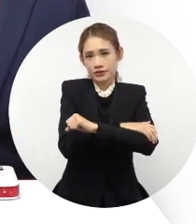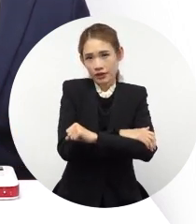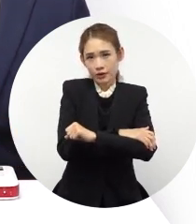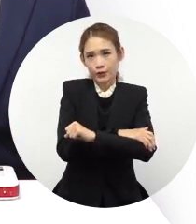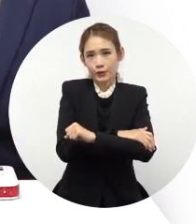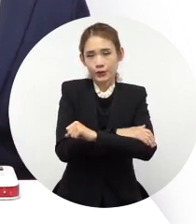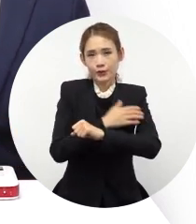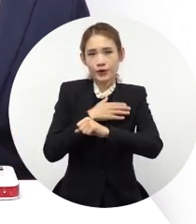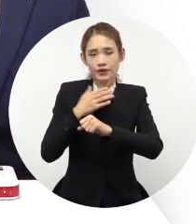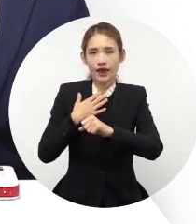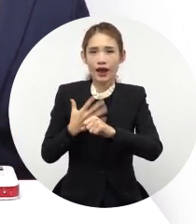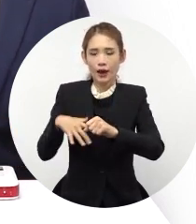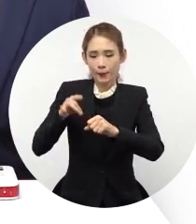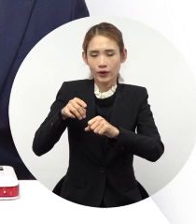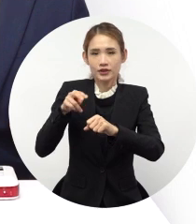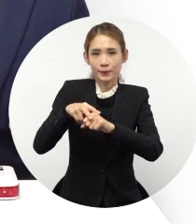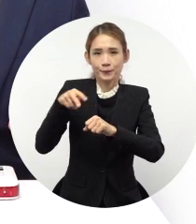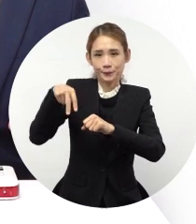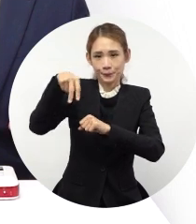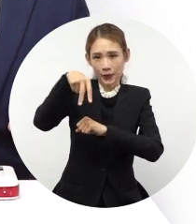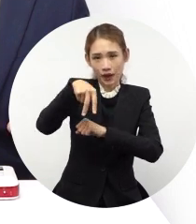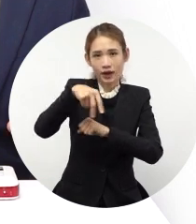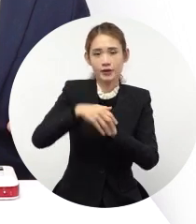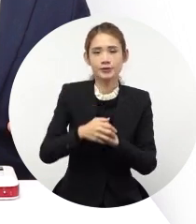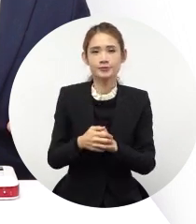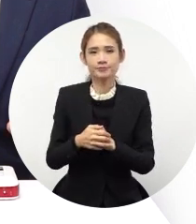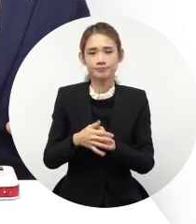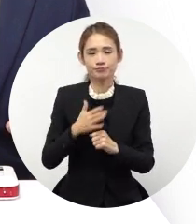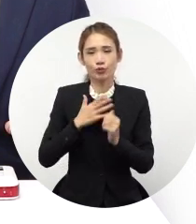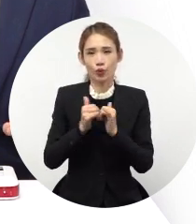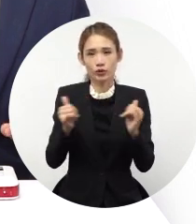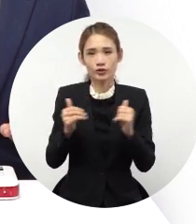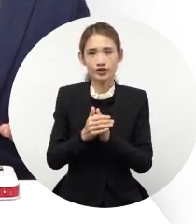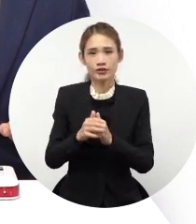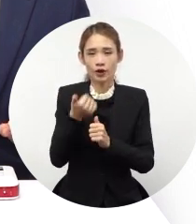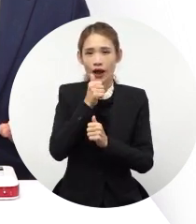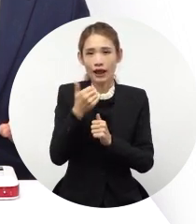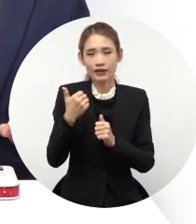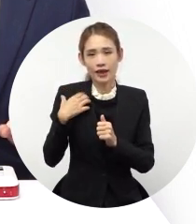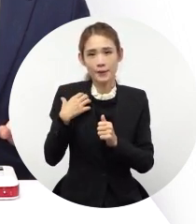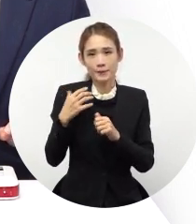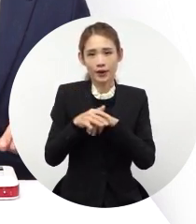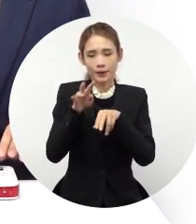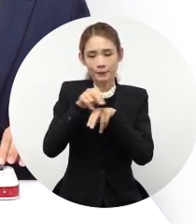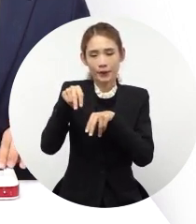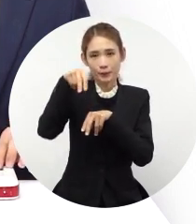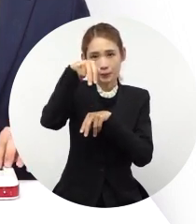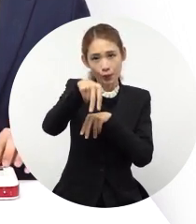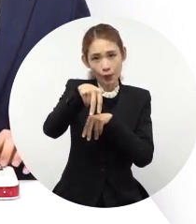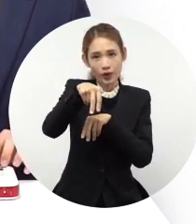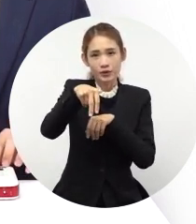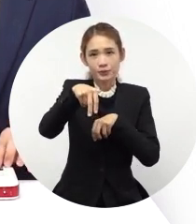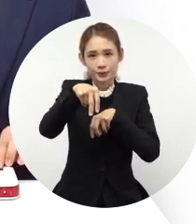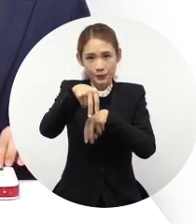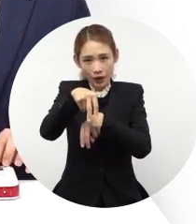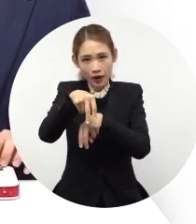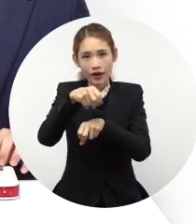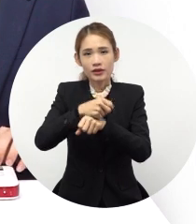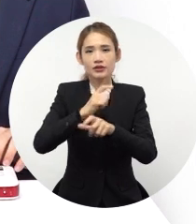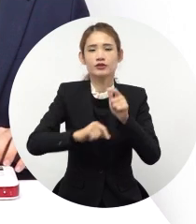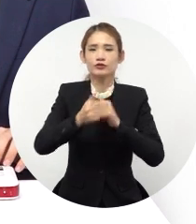잡게 하고 팔꿈치 뒤에서, 그리고 본인 안내하는 사람은 반보 앞에서 걷는